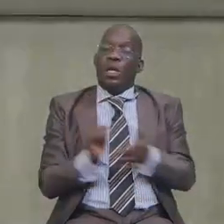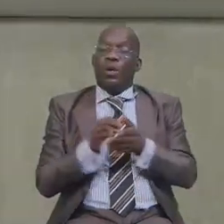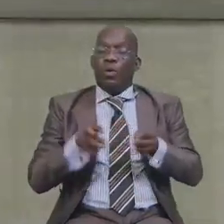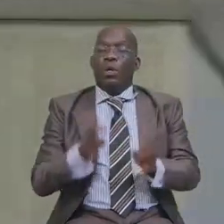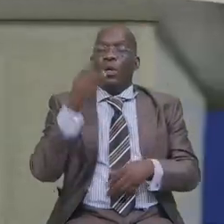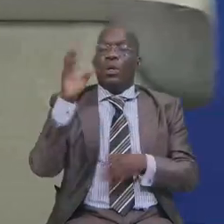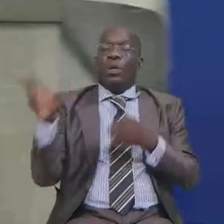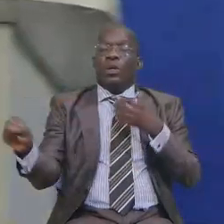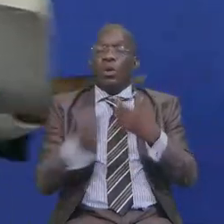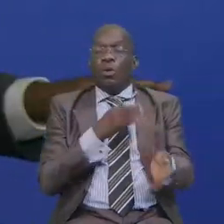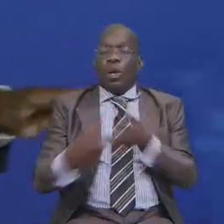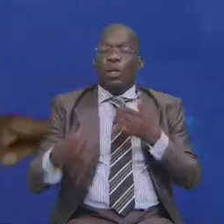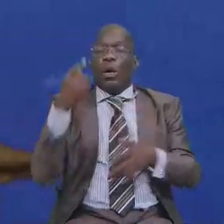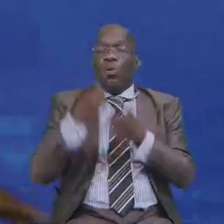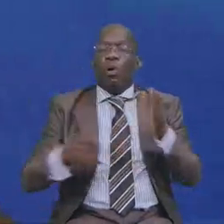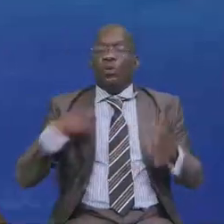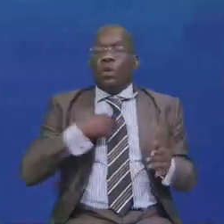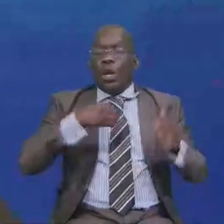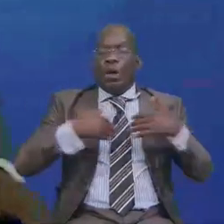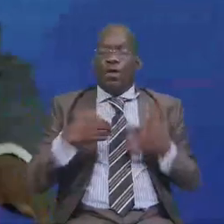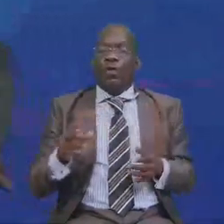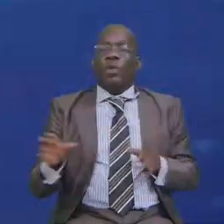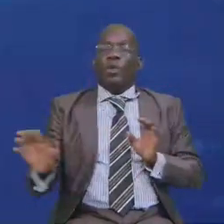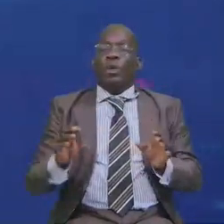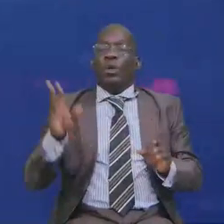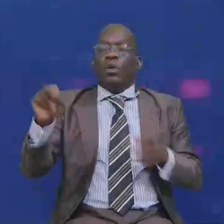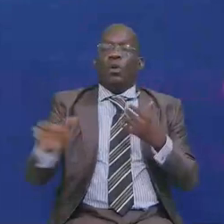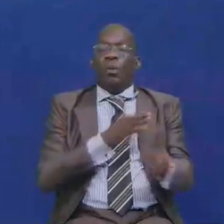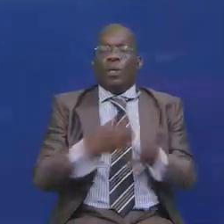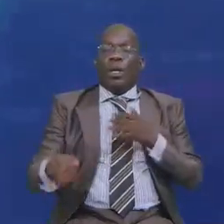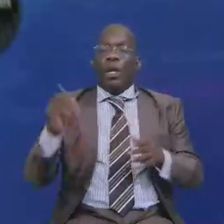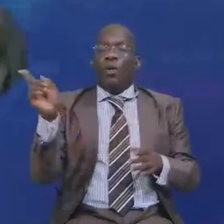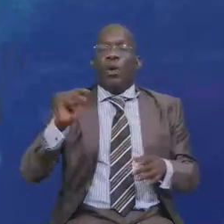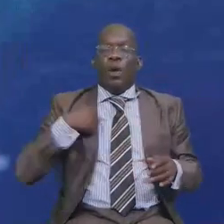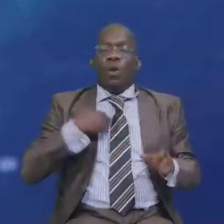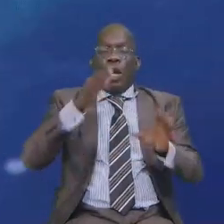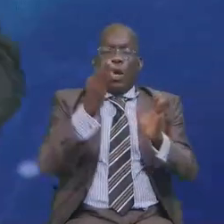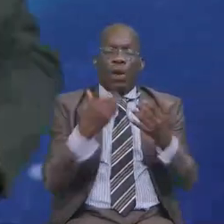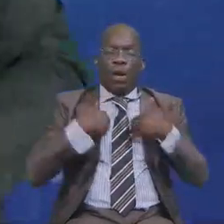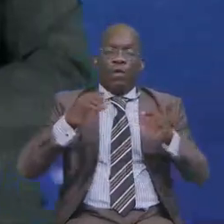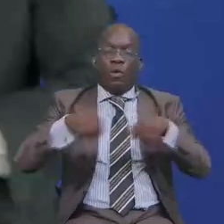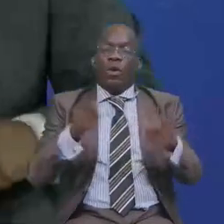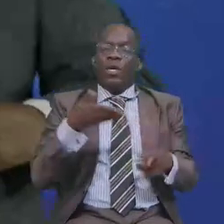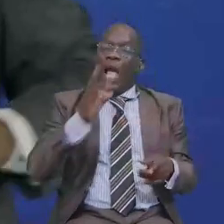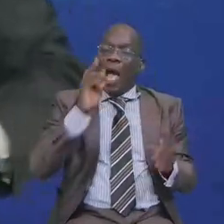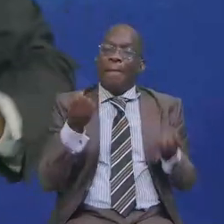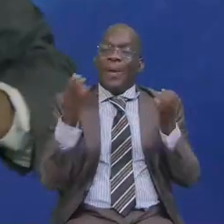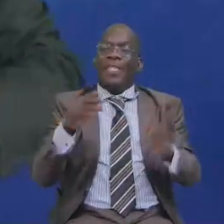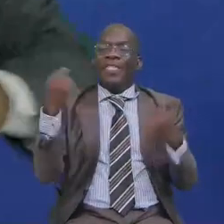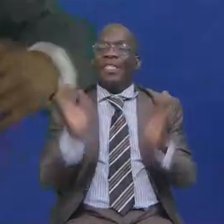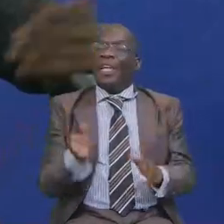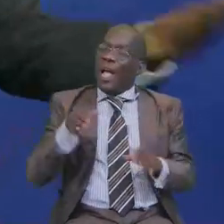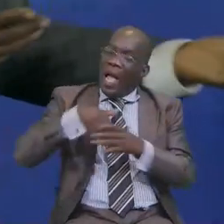ce que nous avons fait, peu importe là où nous avons atteint, il y a encore beaucoup de pécheurs qui sont encore là-bas. Nous amenons